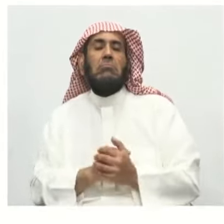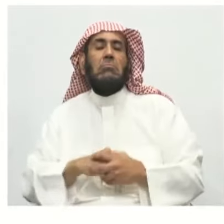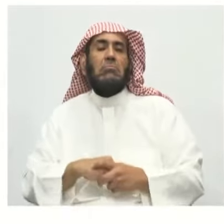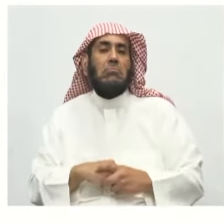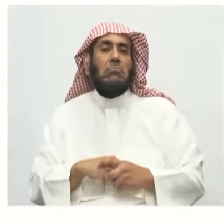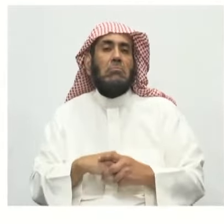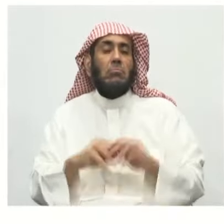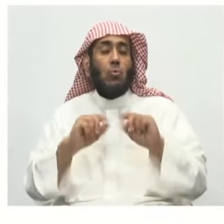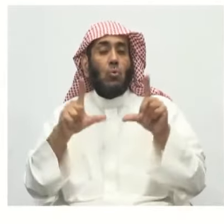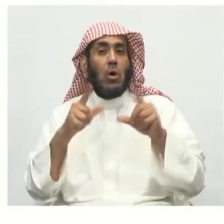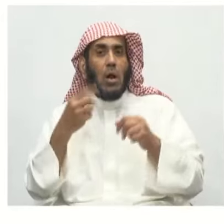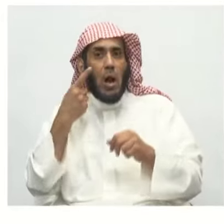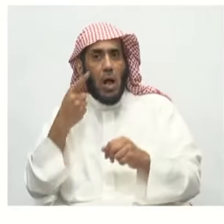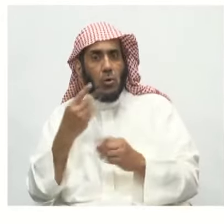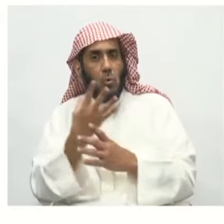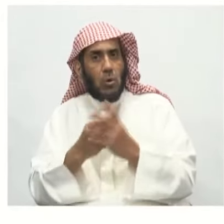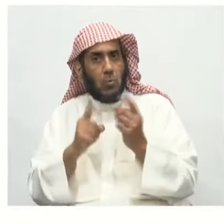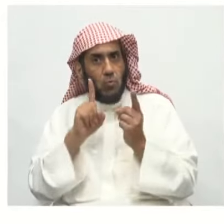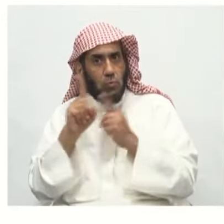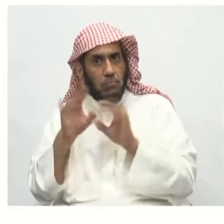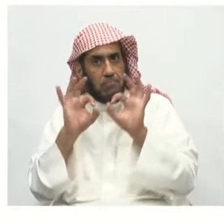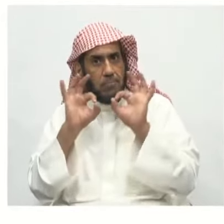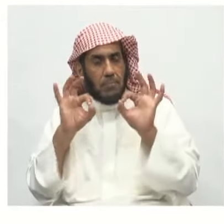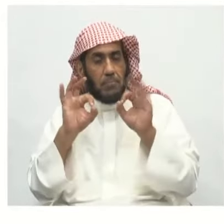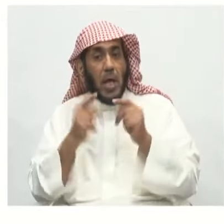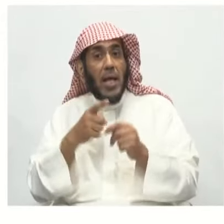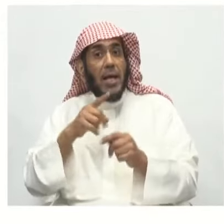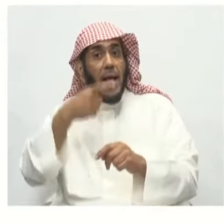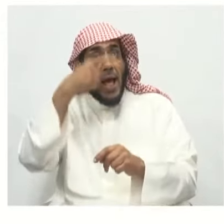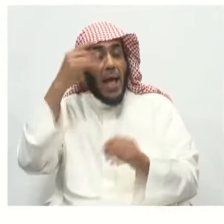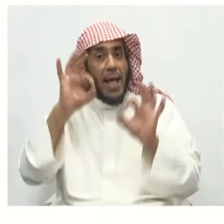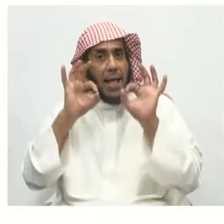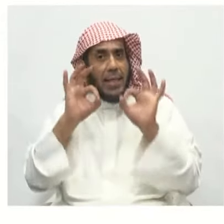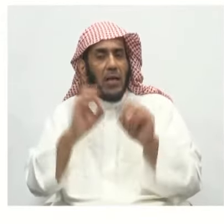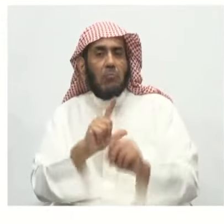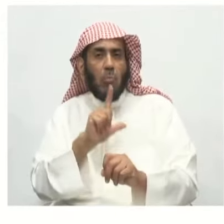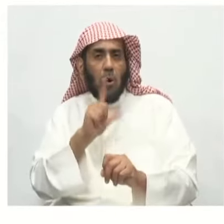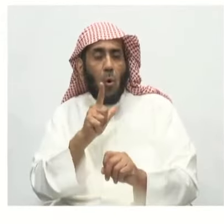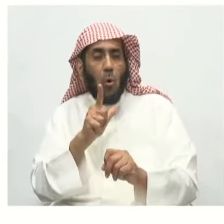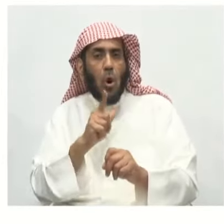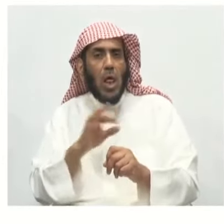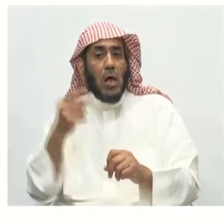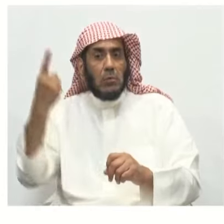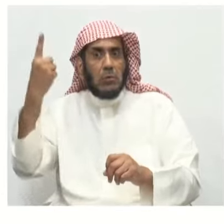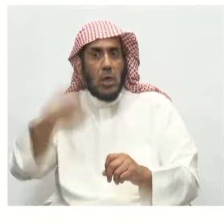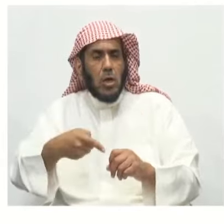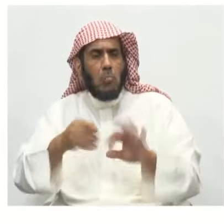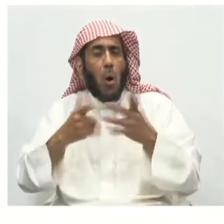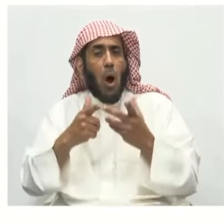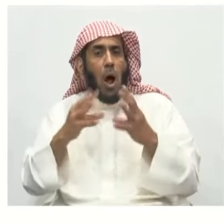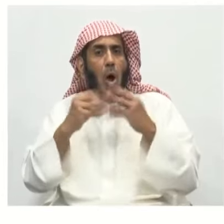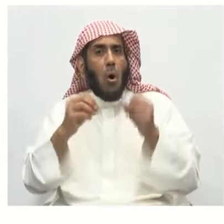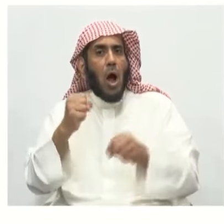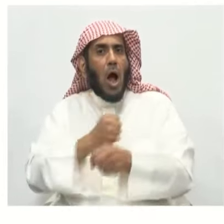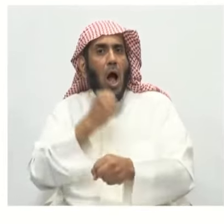لها رايتم ايها الرائعون والرائع اذا نقول السحر المراد به